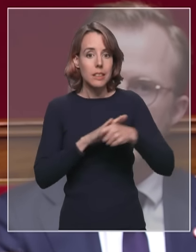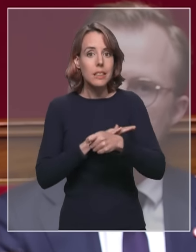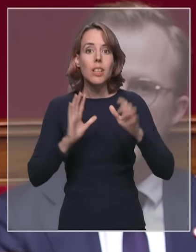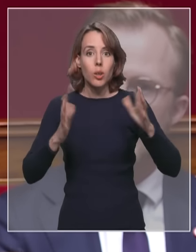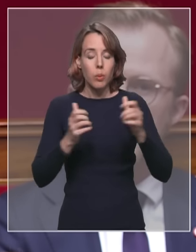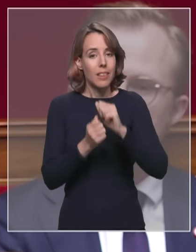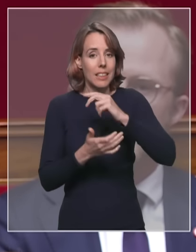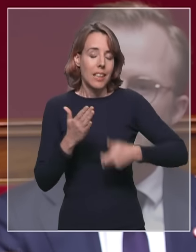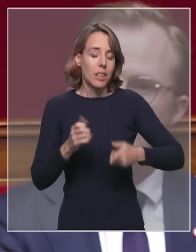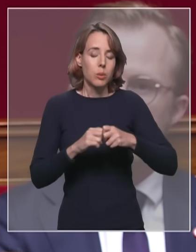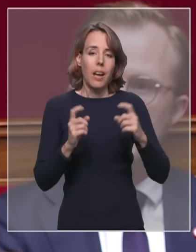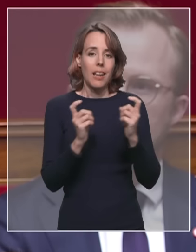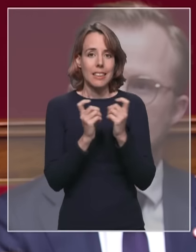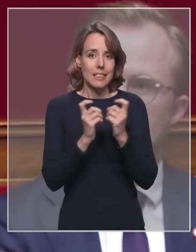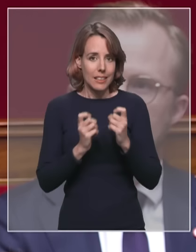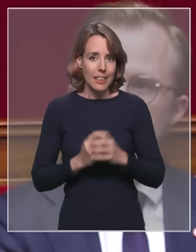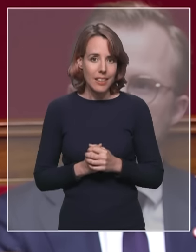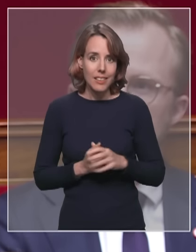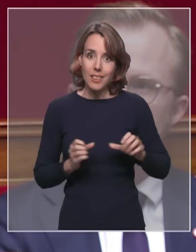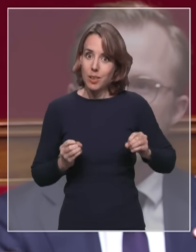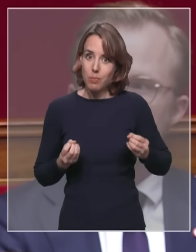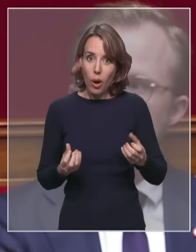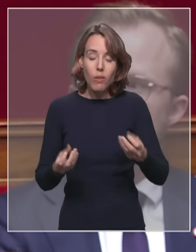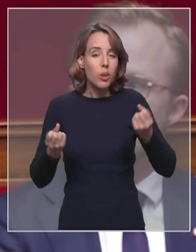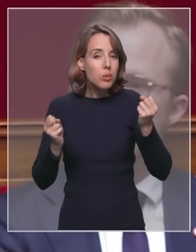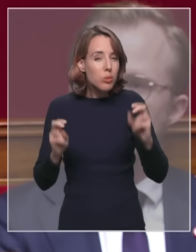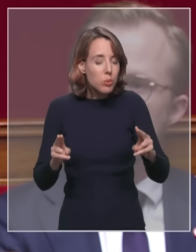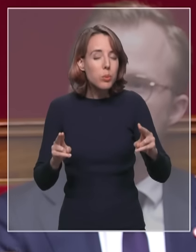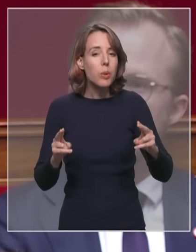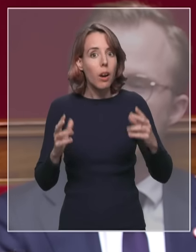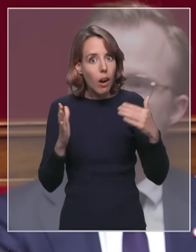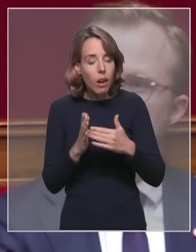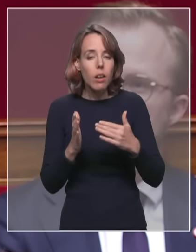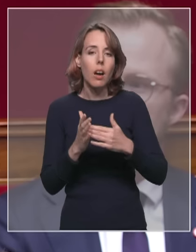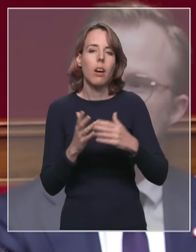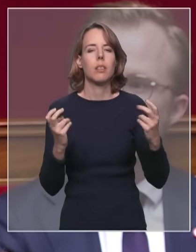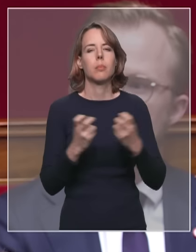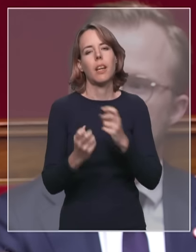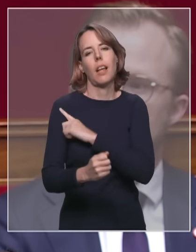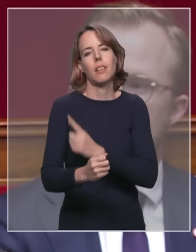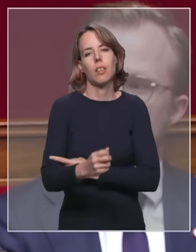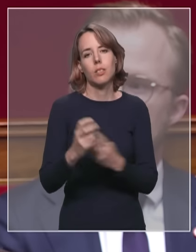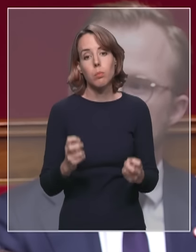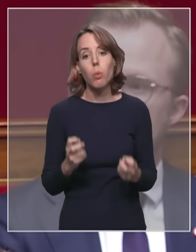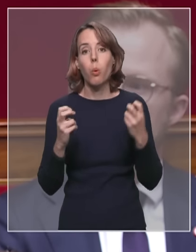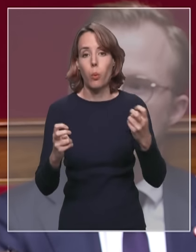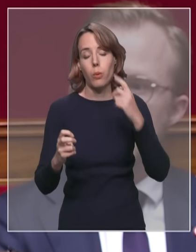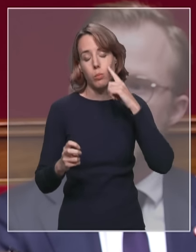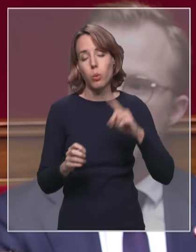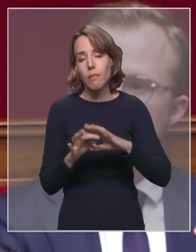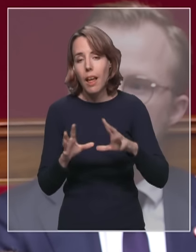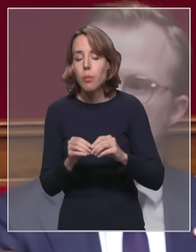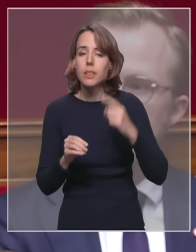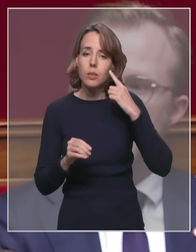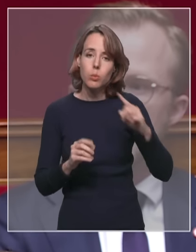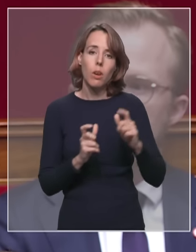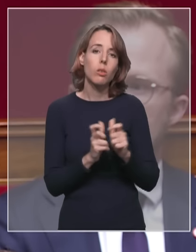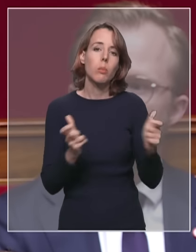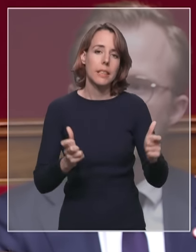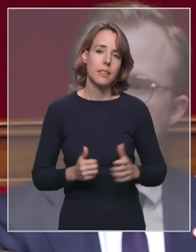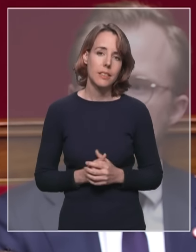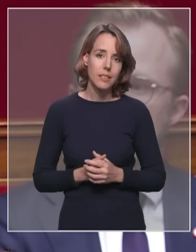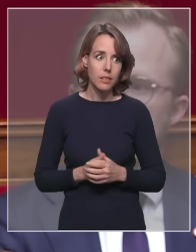l'électricité. Cela provoquera une nouvelle explosion des prix de l'énergie pour les familles et pour les entreprises, eux